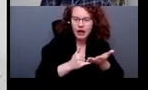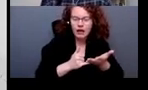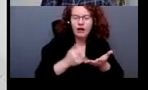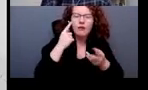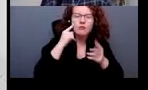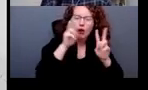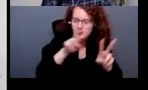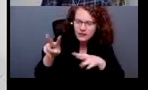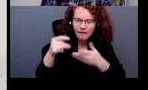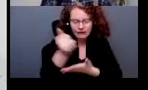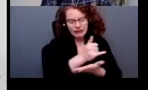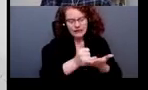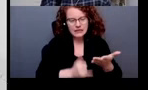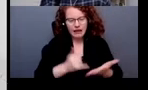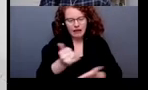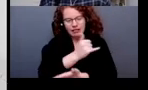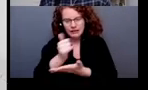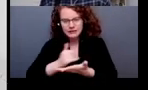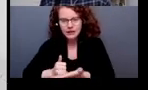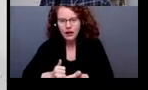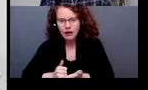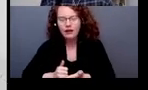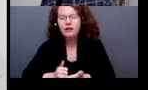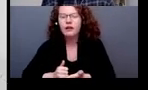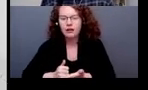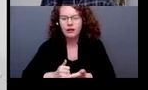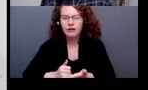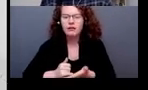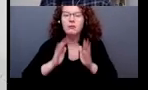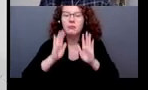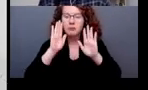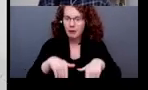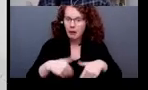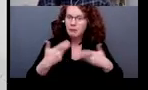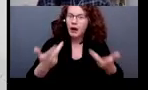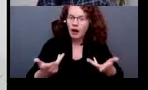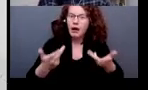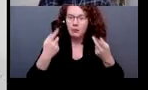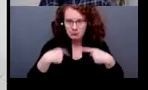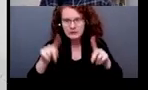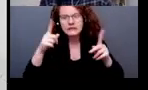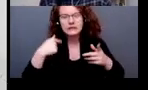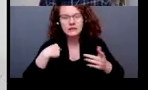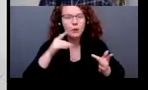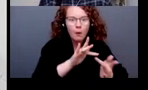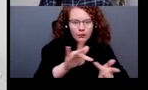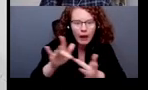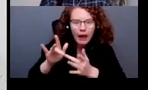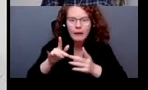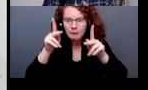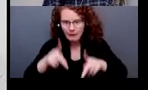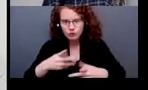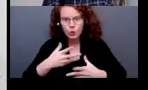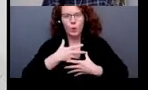des visuels dessinés, ça m'a permis de rentrer en contact avec certaines personnes qui ensuite ont